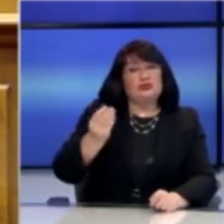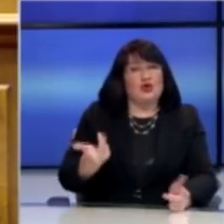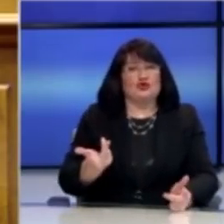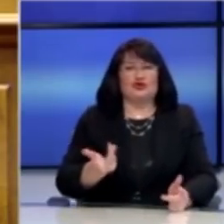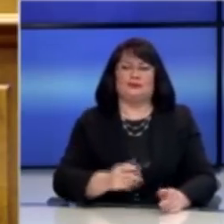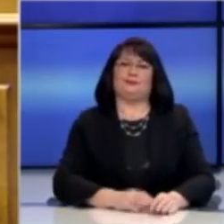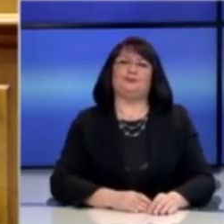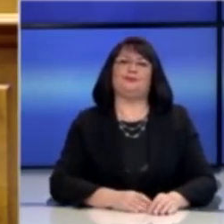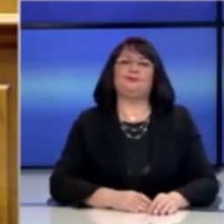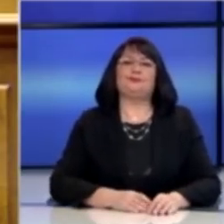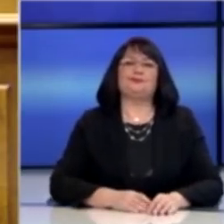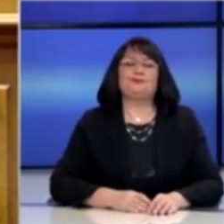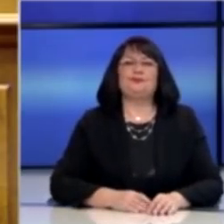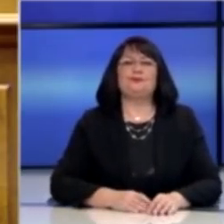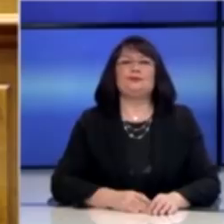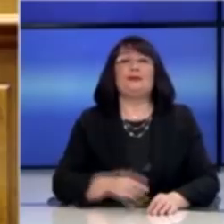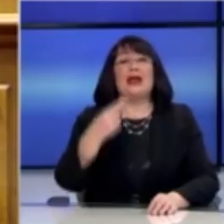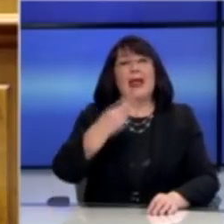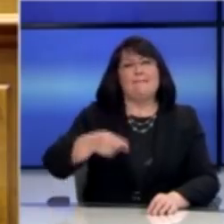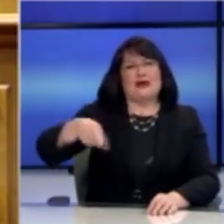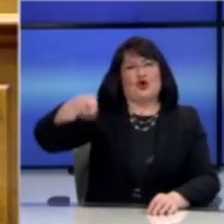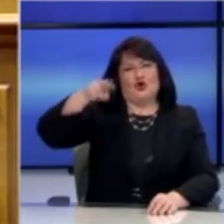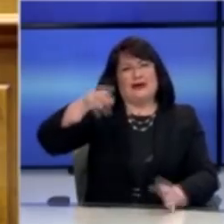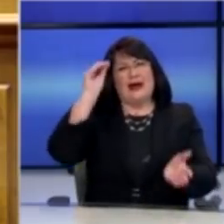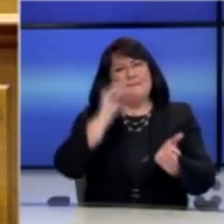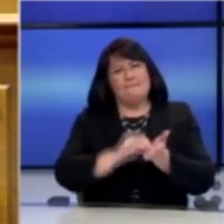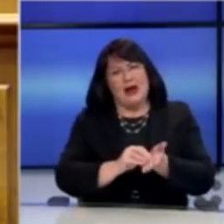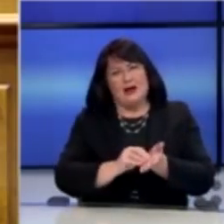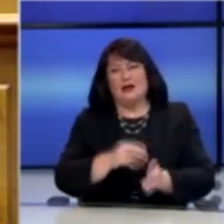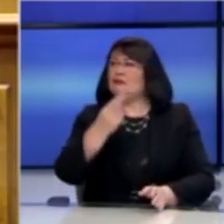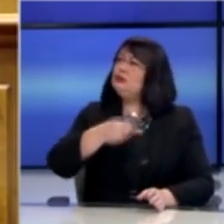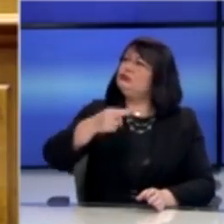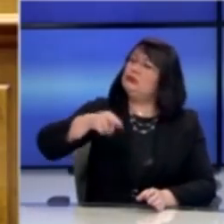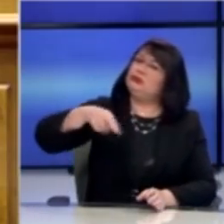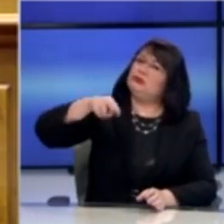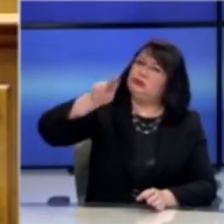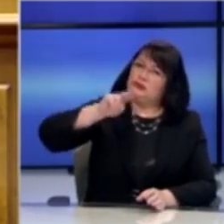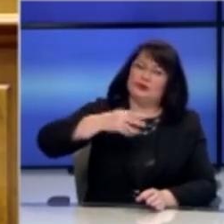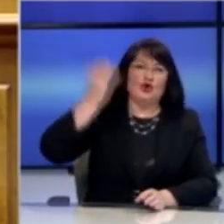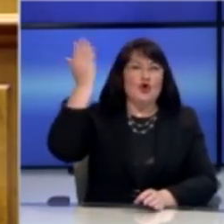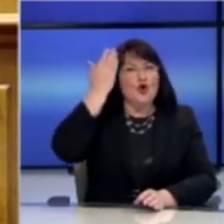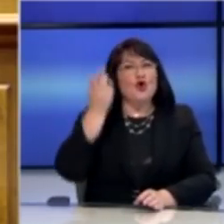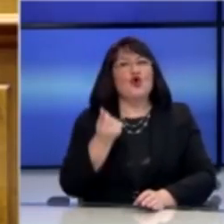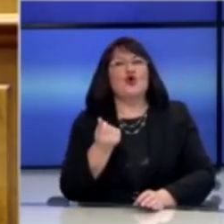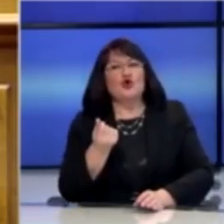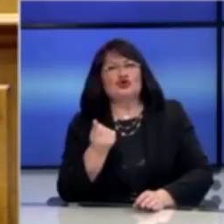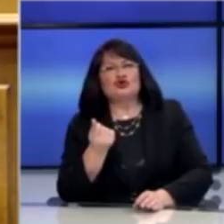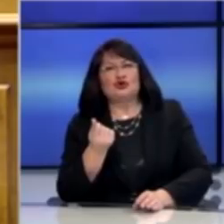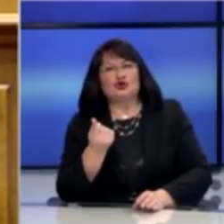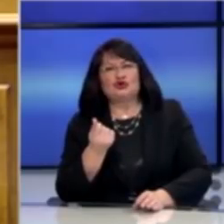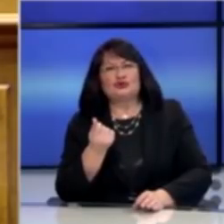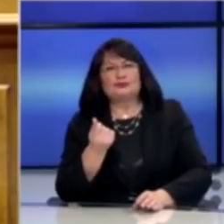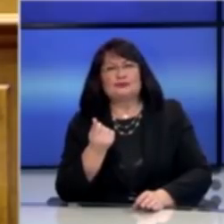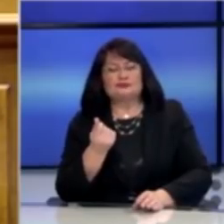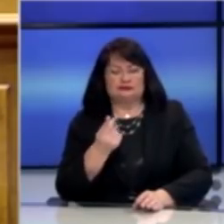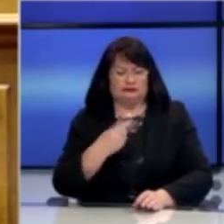Όταν λόγω της ανάπτυξης τα επιτόκια θα αρχίσουν και πάλι να αυξάνονται και το κόστος αναχρηματοδότησής του θα πάρει